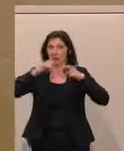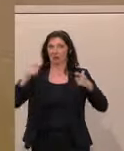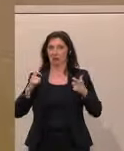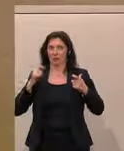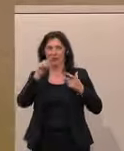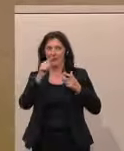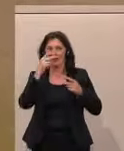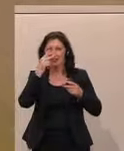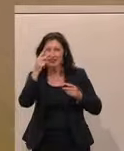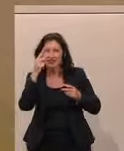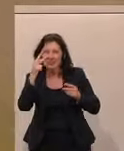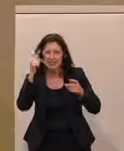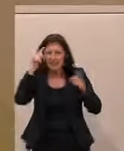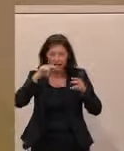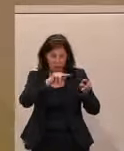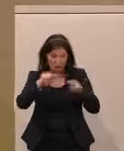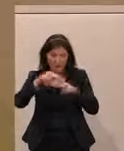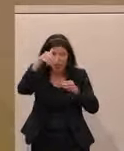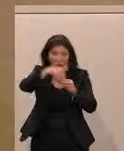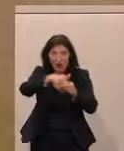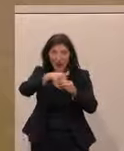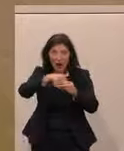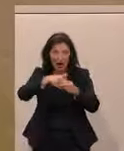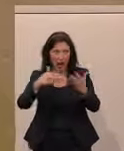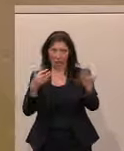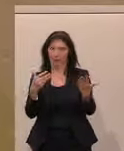im Ibiza-Video eine antidemokratische,